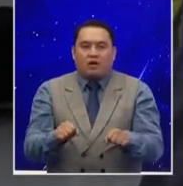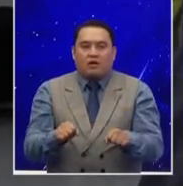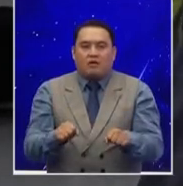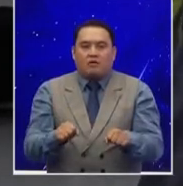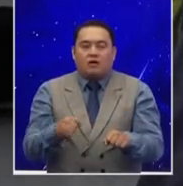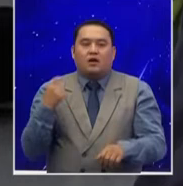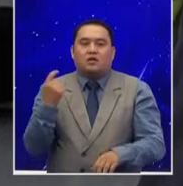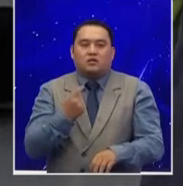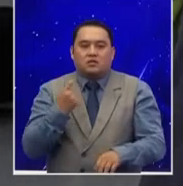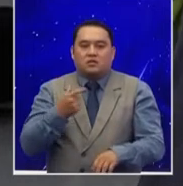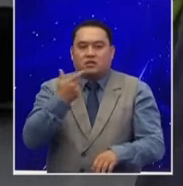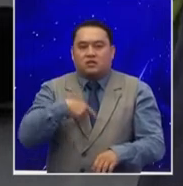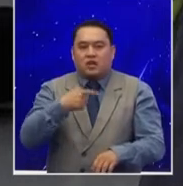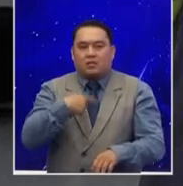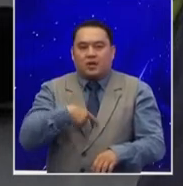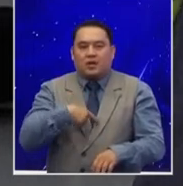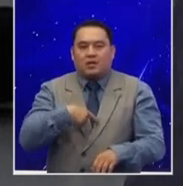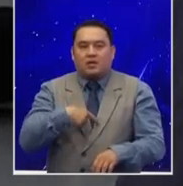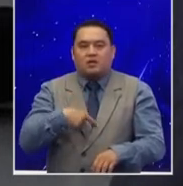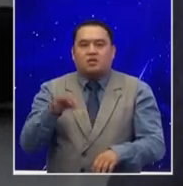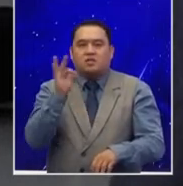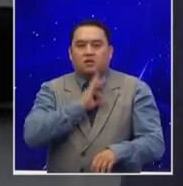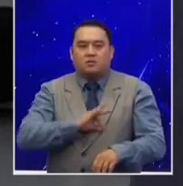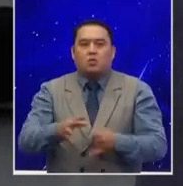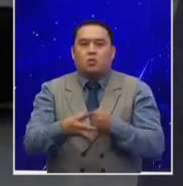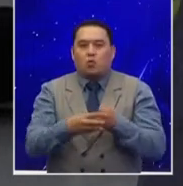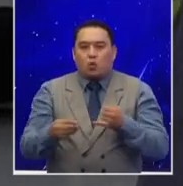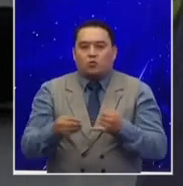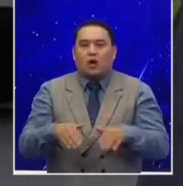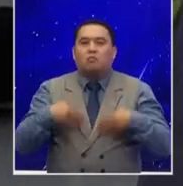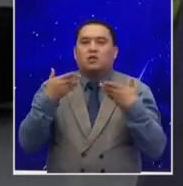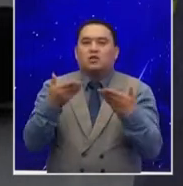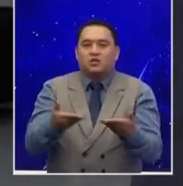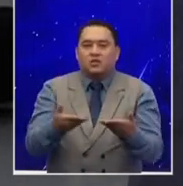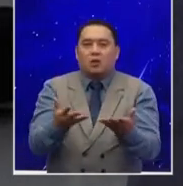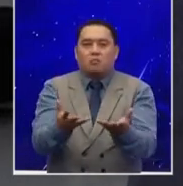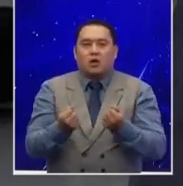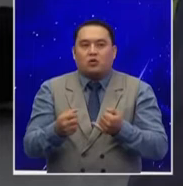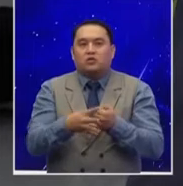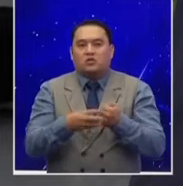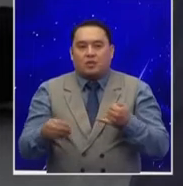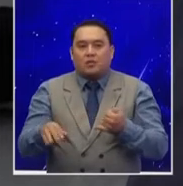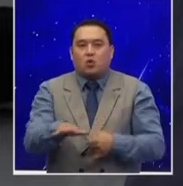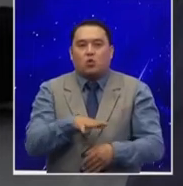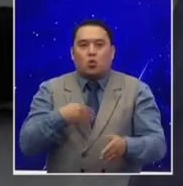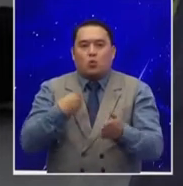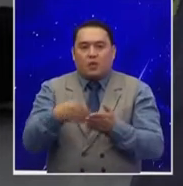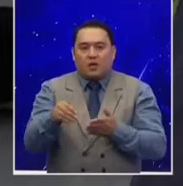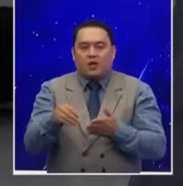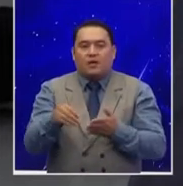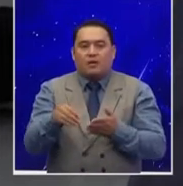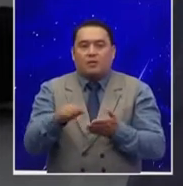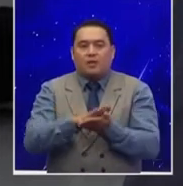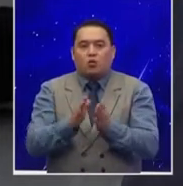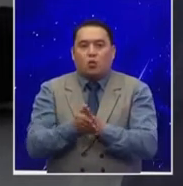правообладатели, то есть добросовестные, добропорядочные землепользователи, которые в свое время обратились о получении земли, либо приобрели это по